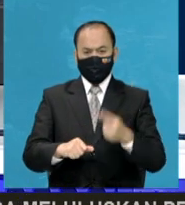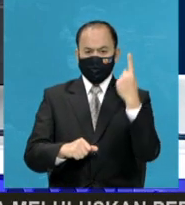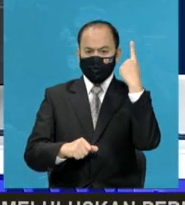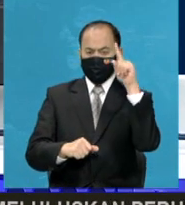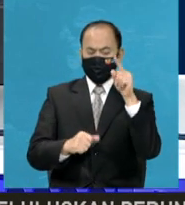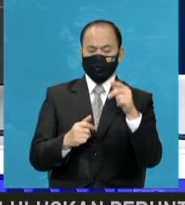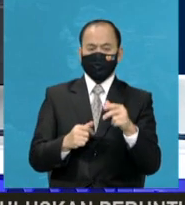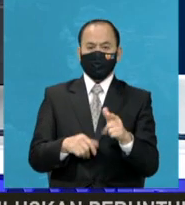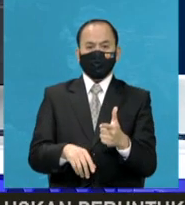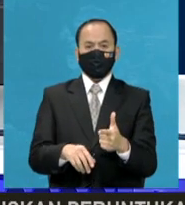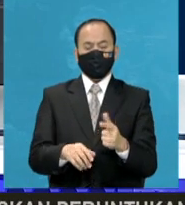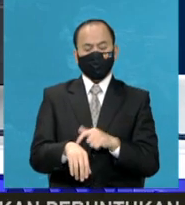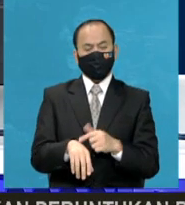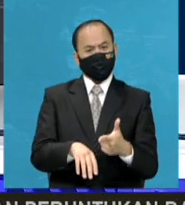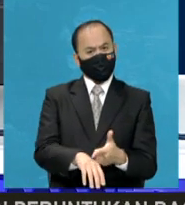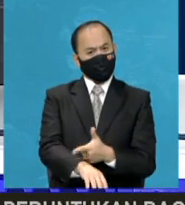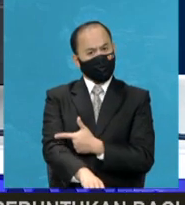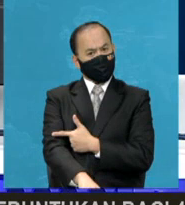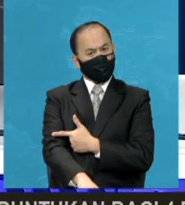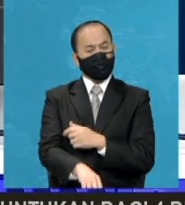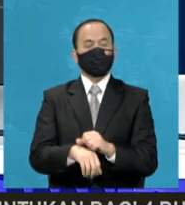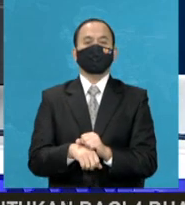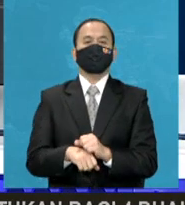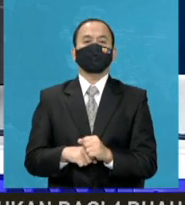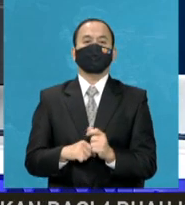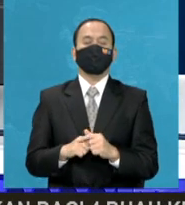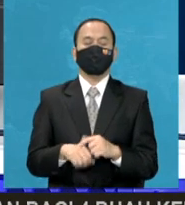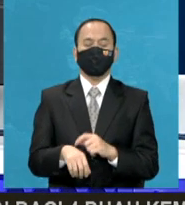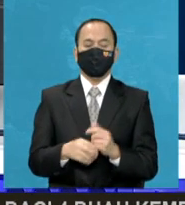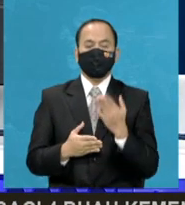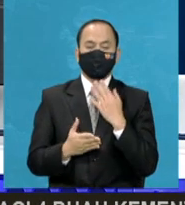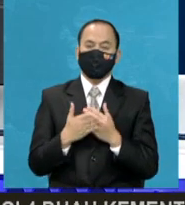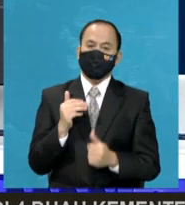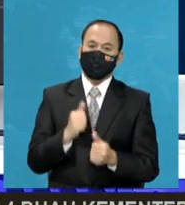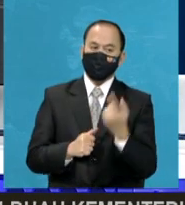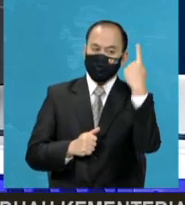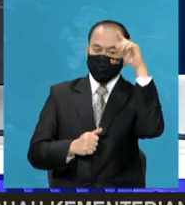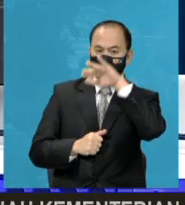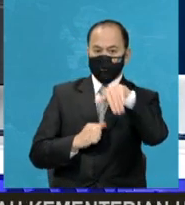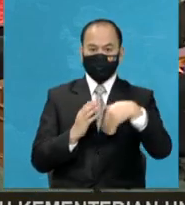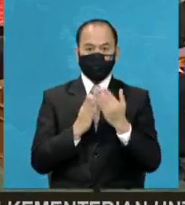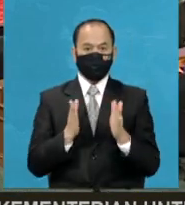jangka panjang dan untuk memberikan penghormatan yang terbaik kepada orang ramai